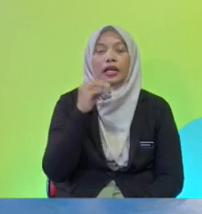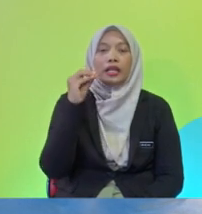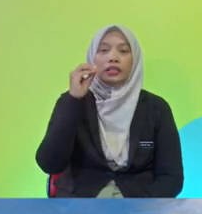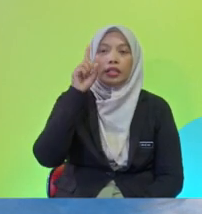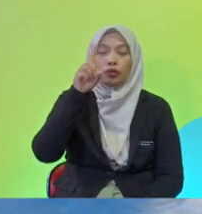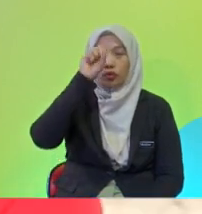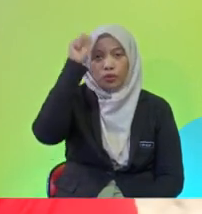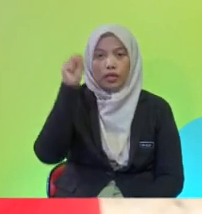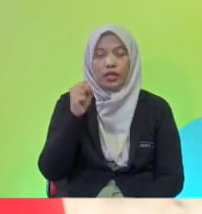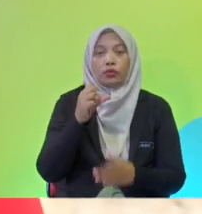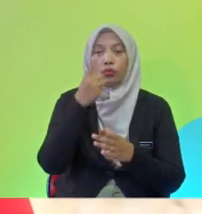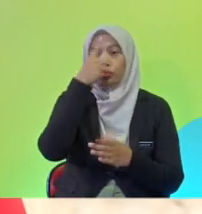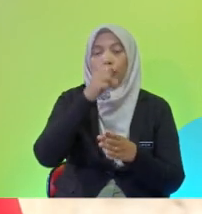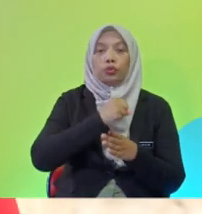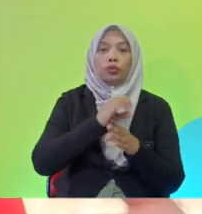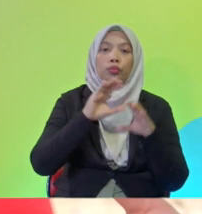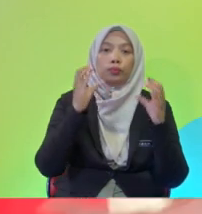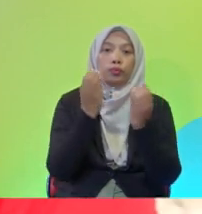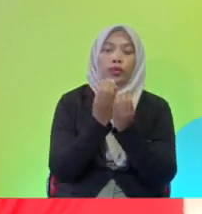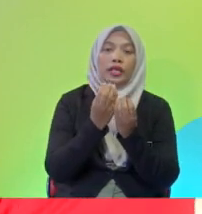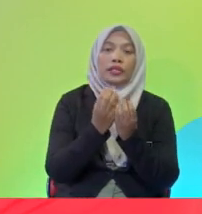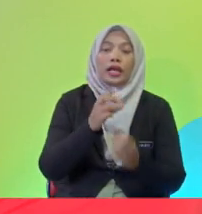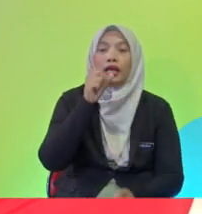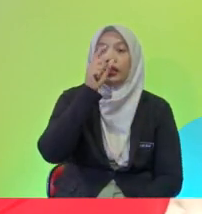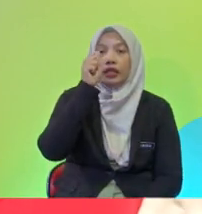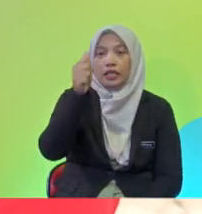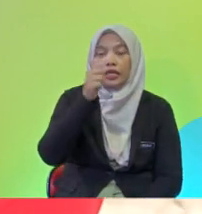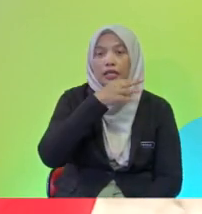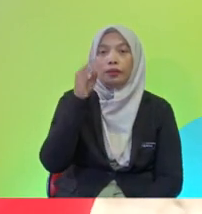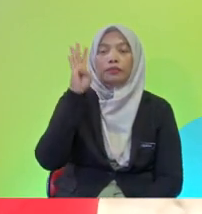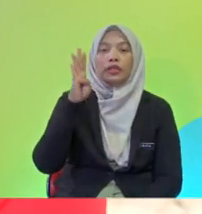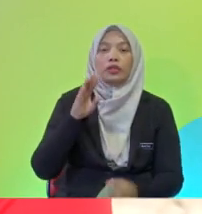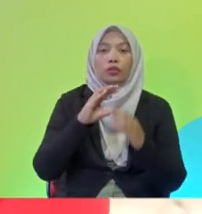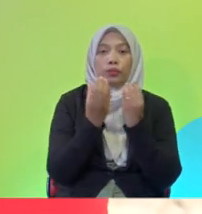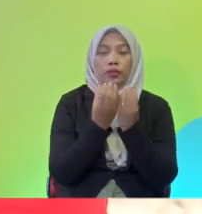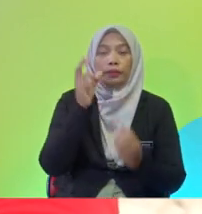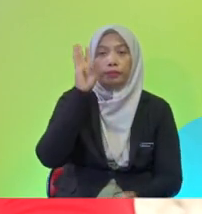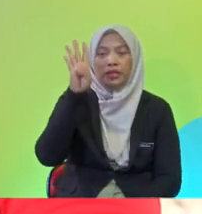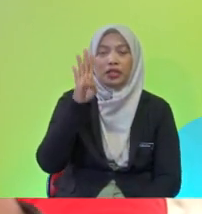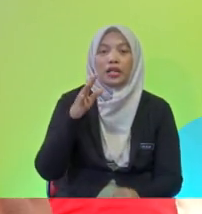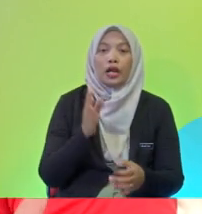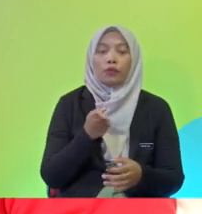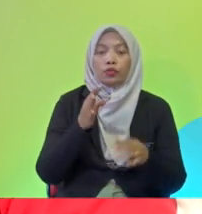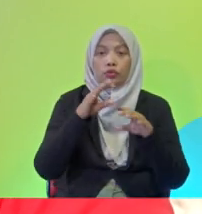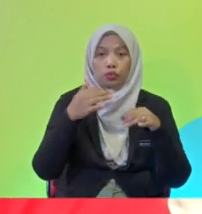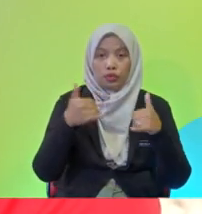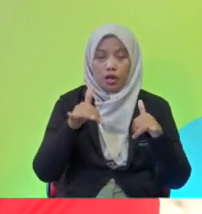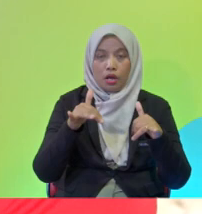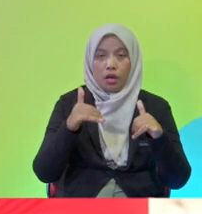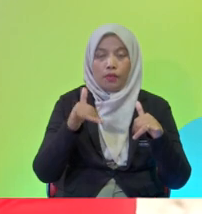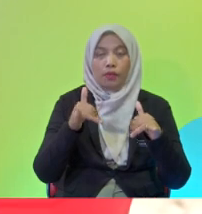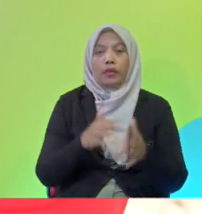untuk kumpulan B. Boleh kita mulakan kumpulan B dulu boleh? Okay, silakan cikgu. Baiklah, untuk kumpulan B, soalan daripada saya. Tadi kamu dah bermain, okey.